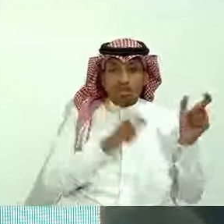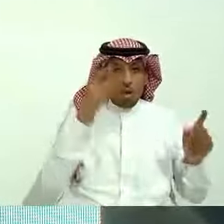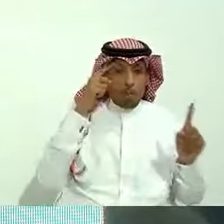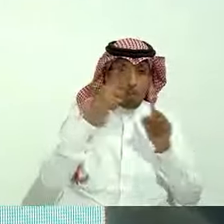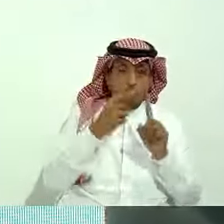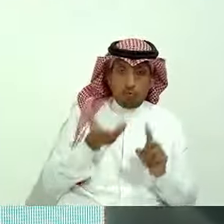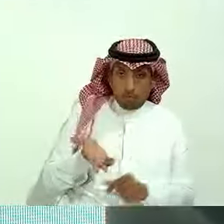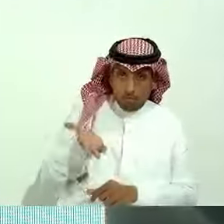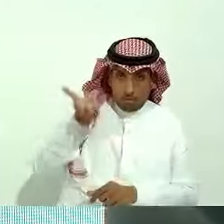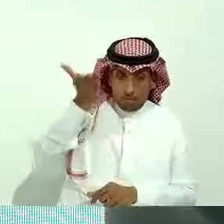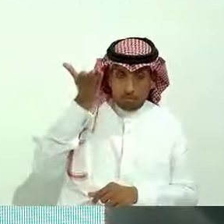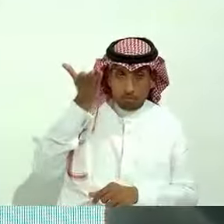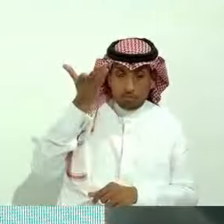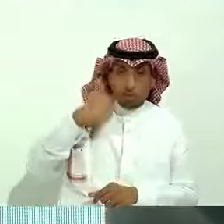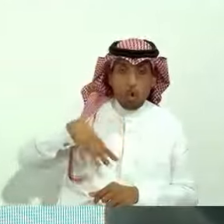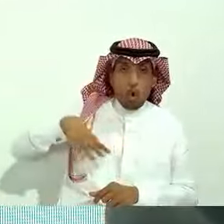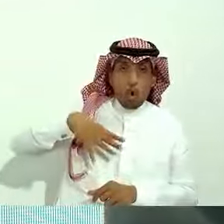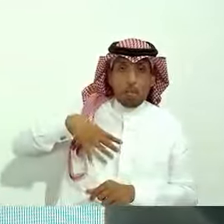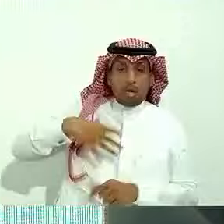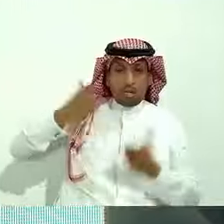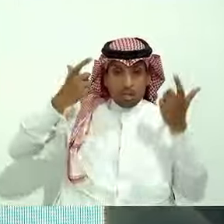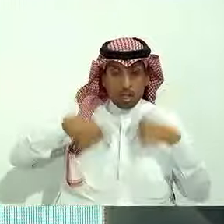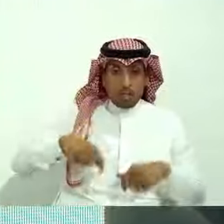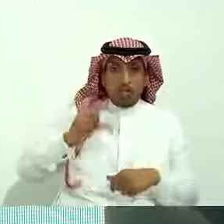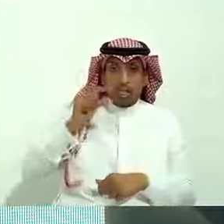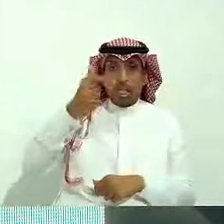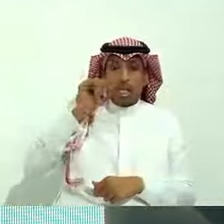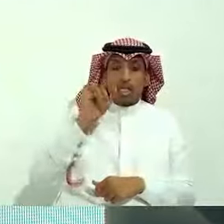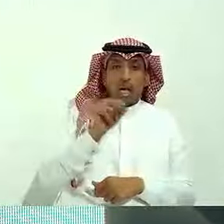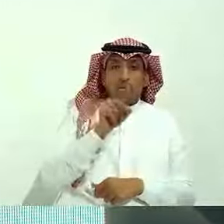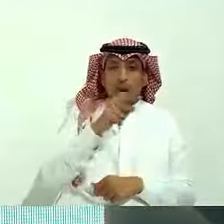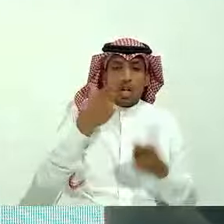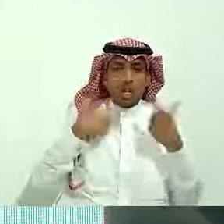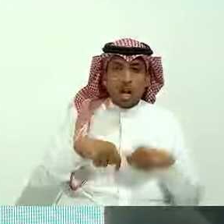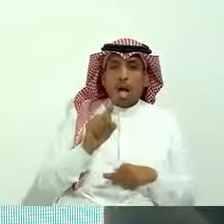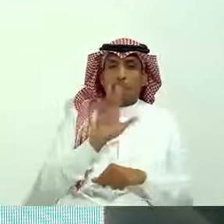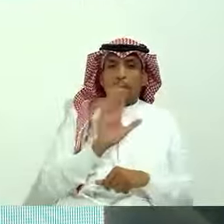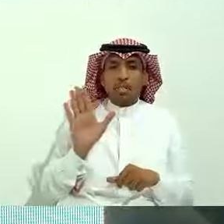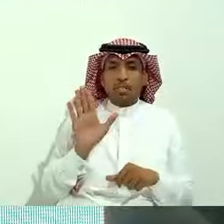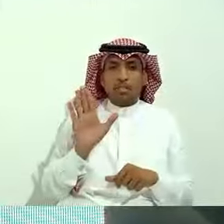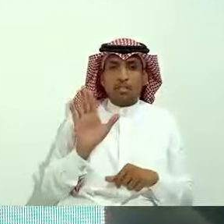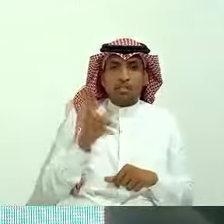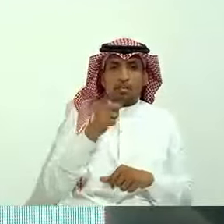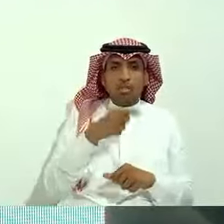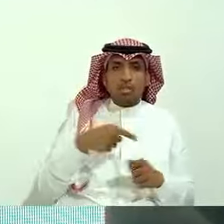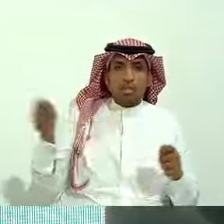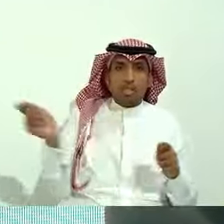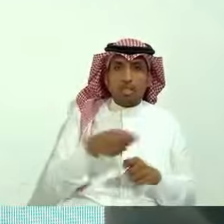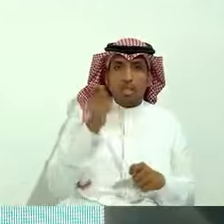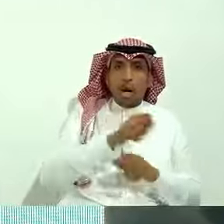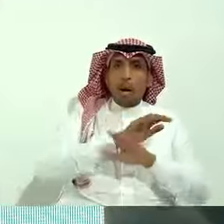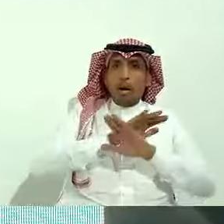الكبيرة والأمراء يلبسونه، الآن اقتصر استخدامه على قرعي الطبول في العرضة،